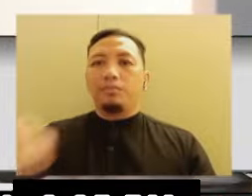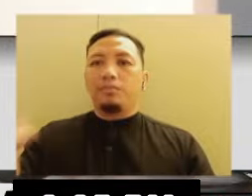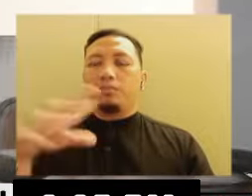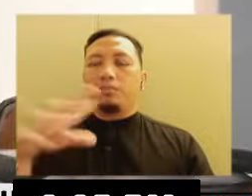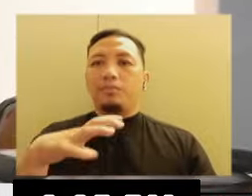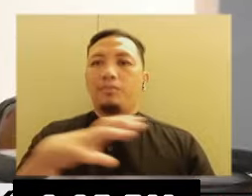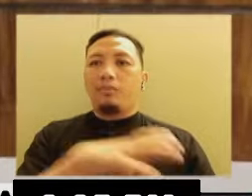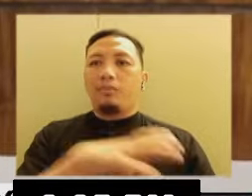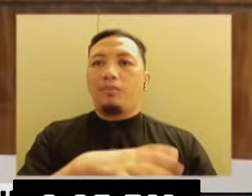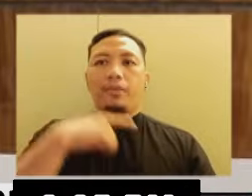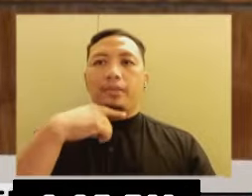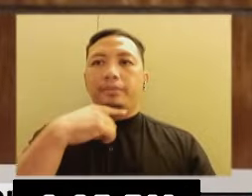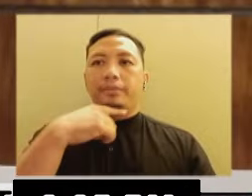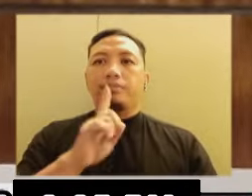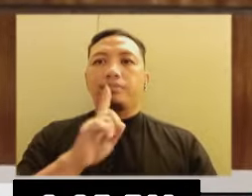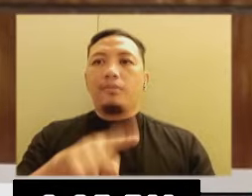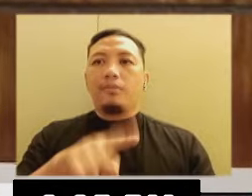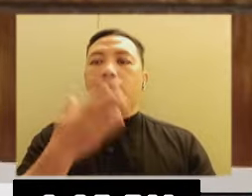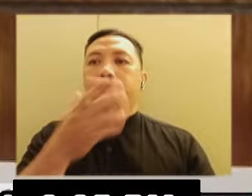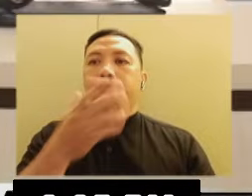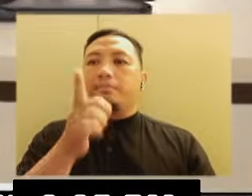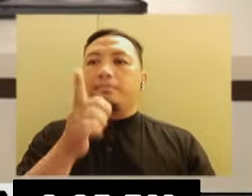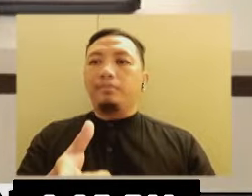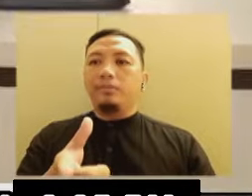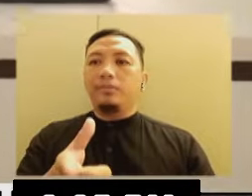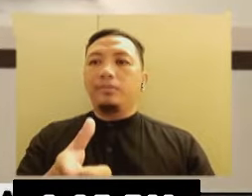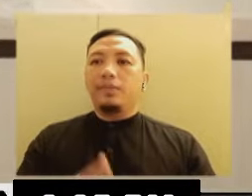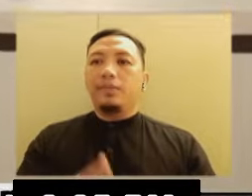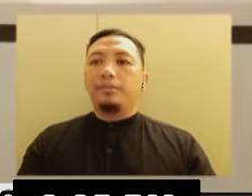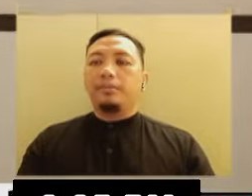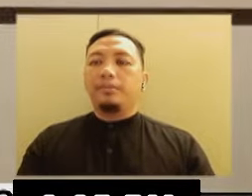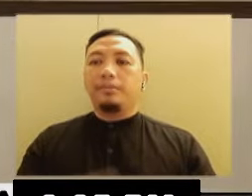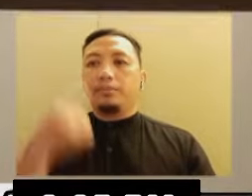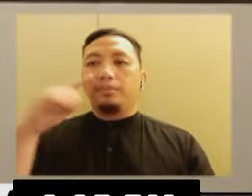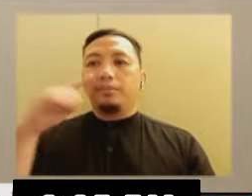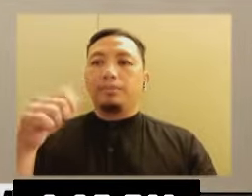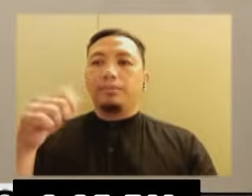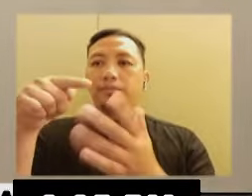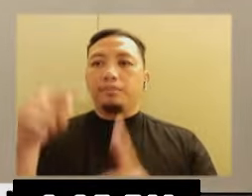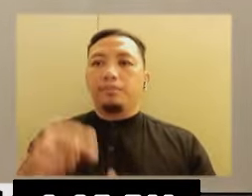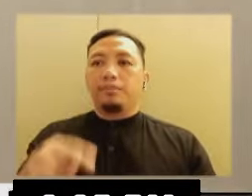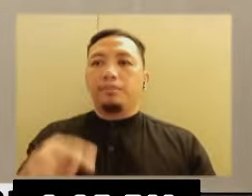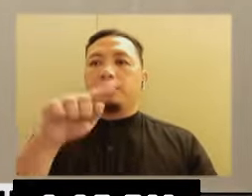good luck po. God bless. Para sa Agenda, Zandro Ochona, BNC.